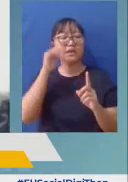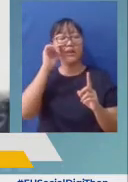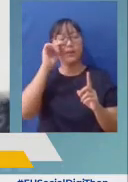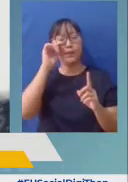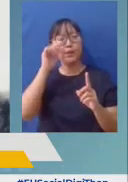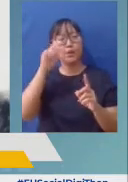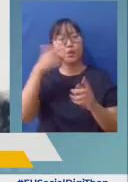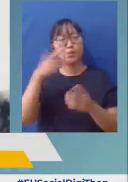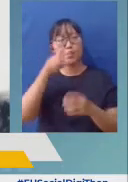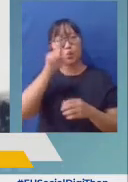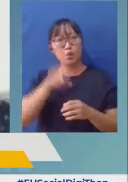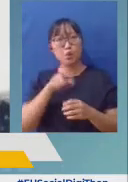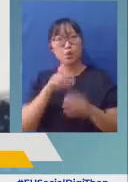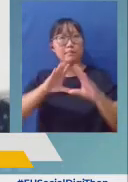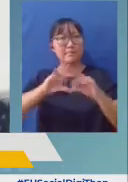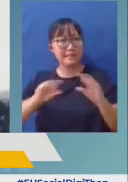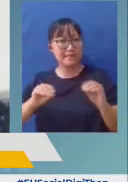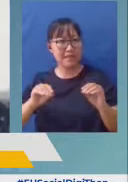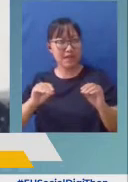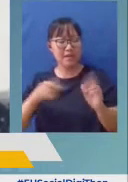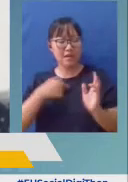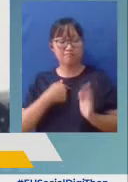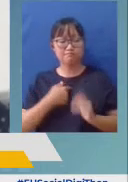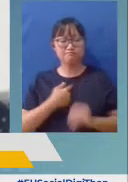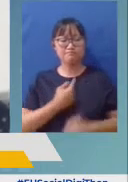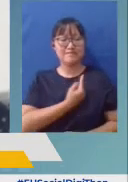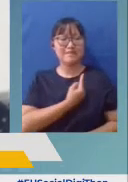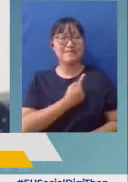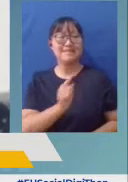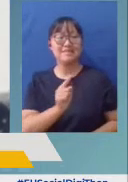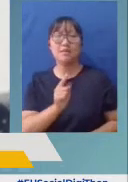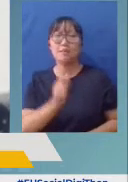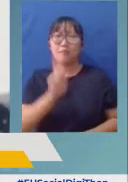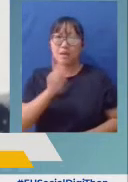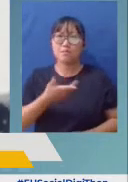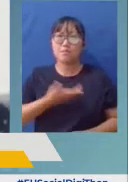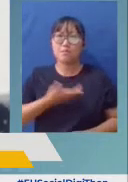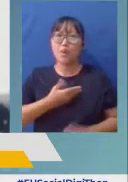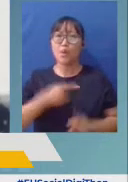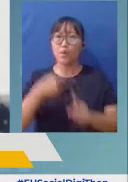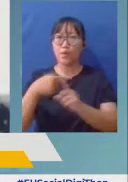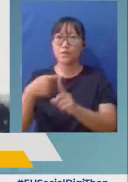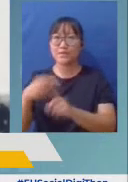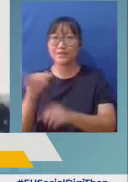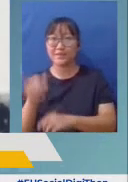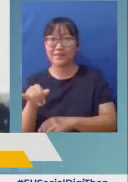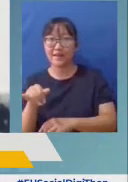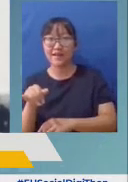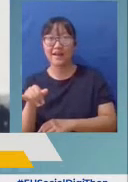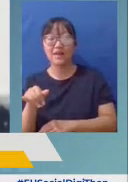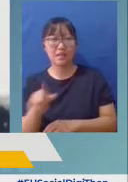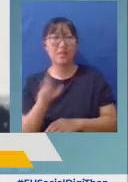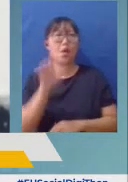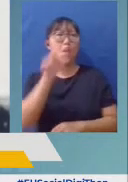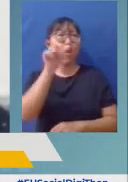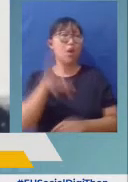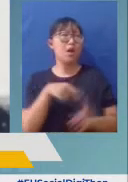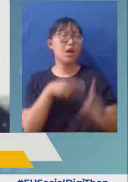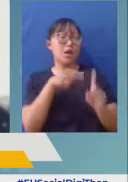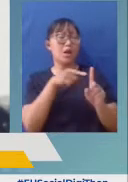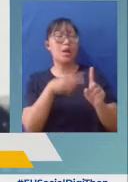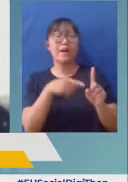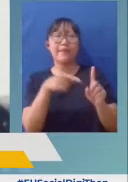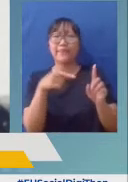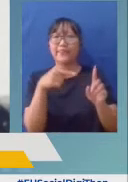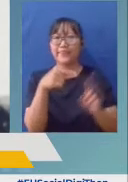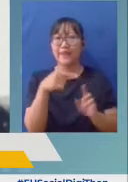dengan reputasinya, dengan citra dirinya yang positif. Nah, kalau yang negatif gitu, Mbak, emangnya cuman dia pilihannya, pilih yang lain